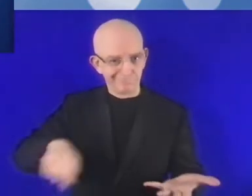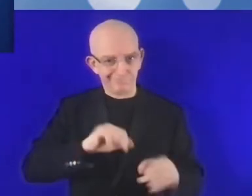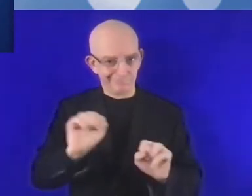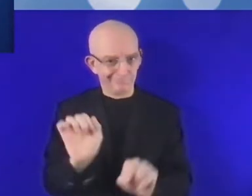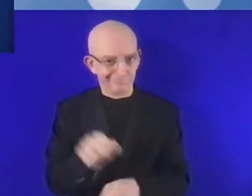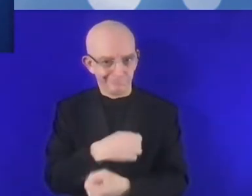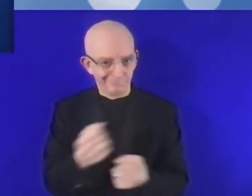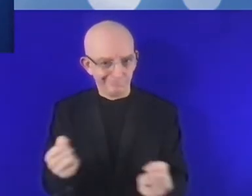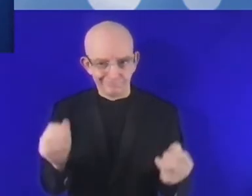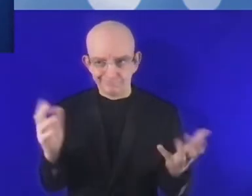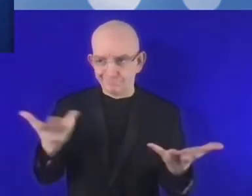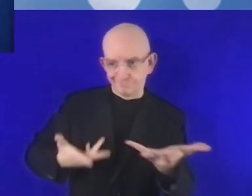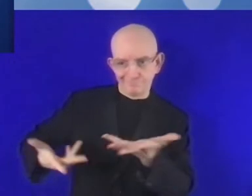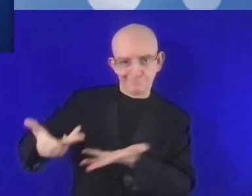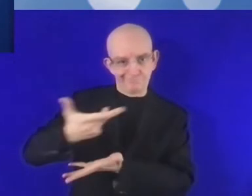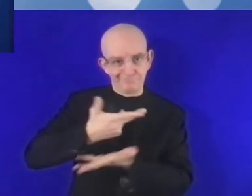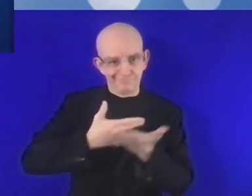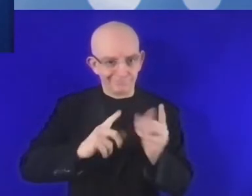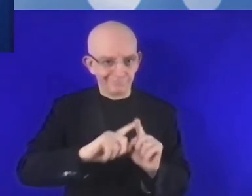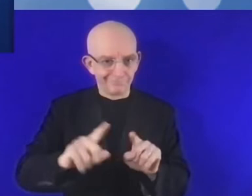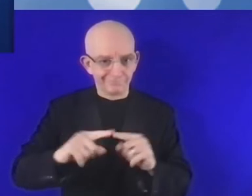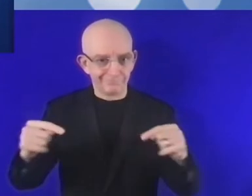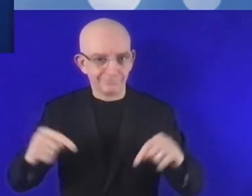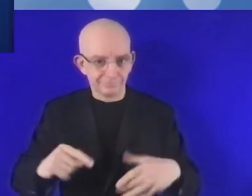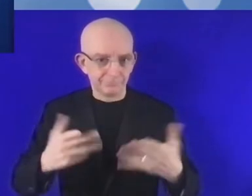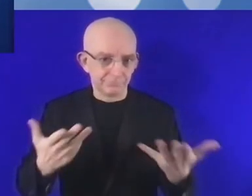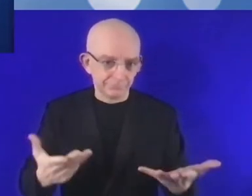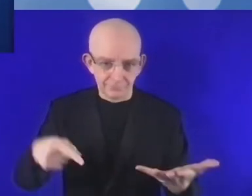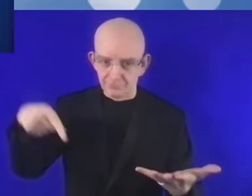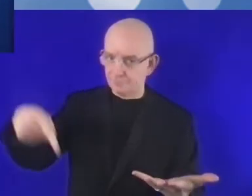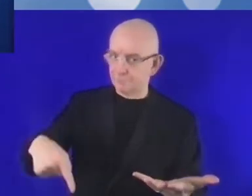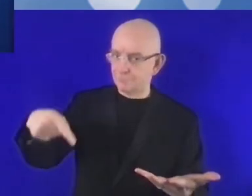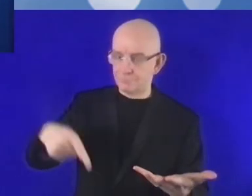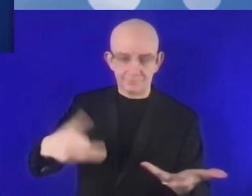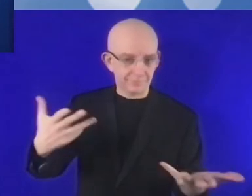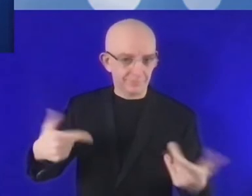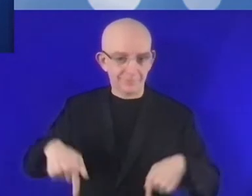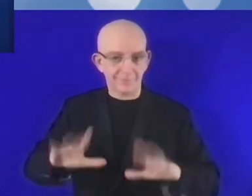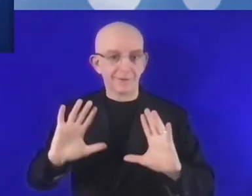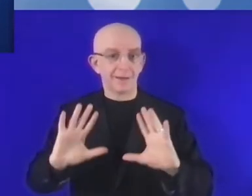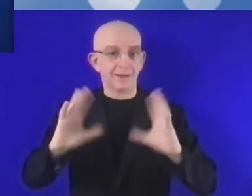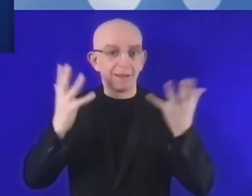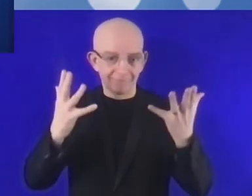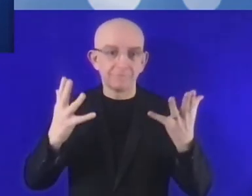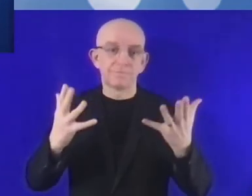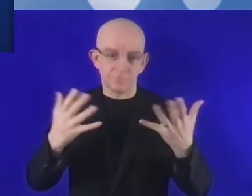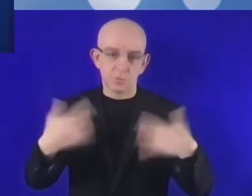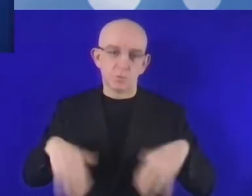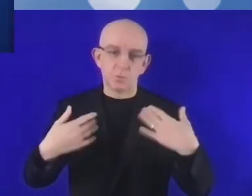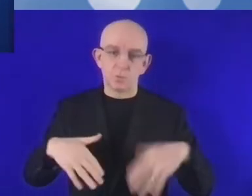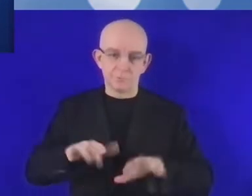أن نلتقي خلال هذا الحدث بهذا الشكل الكبير. نحن نعيش